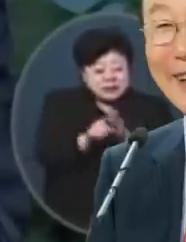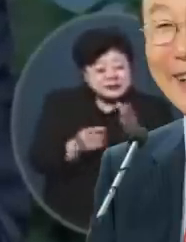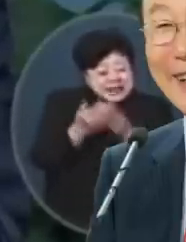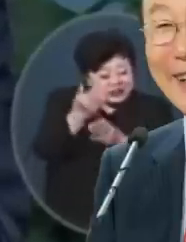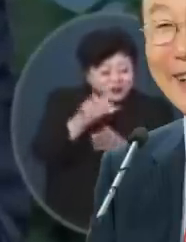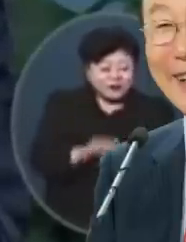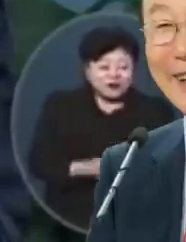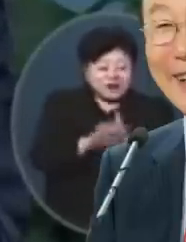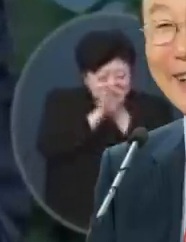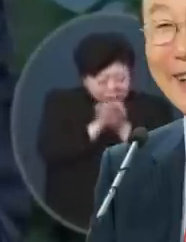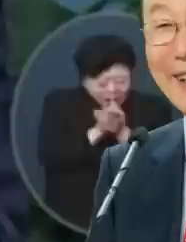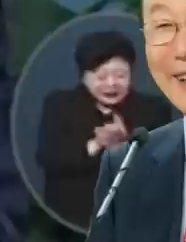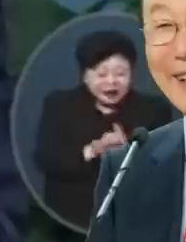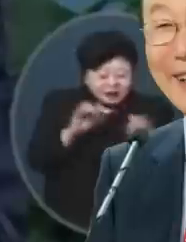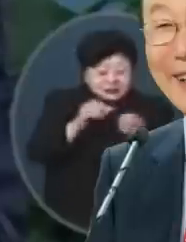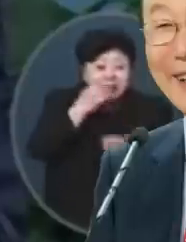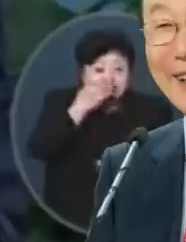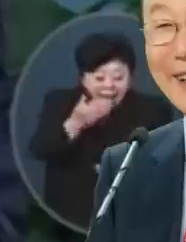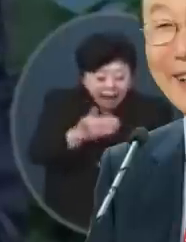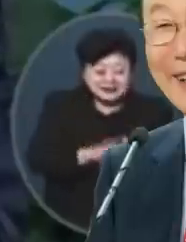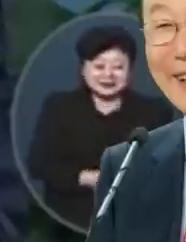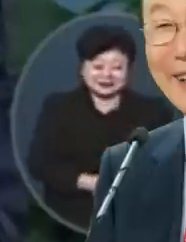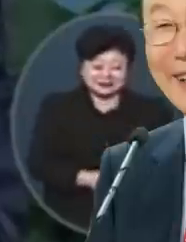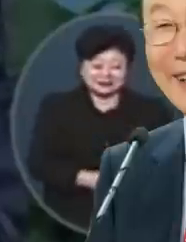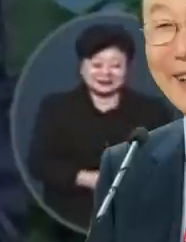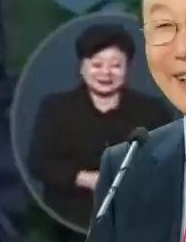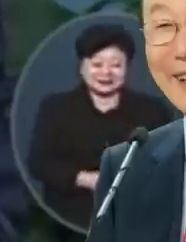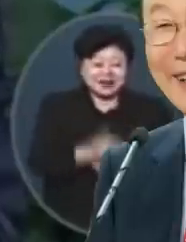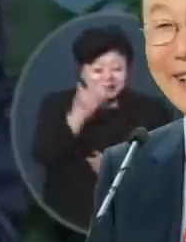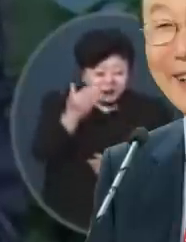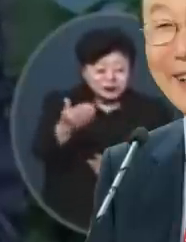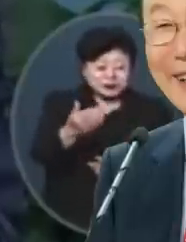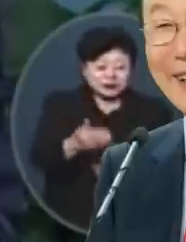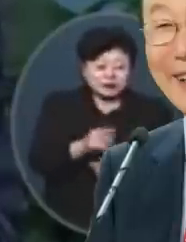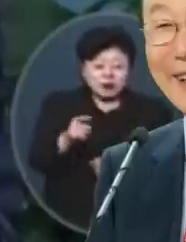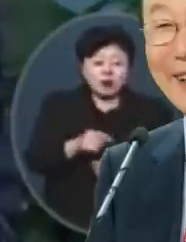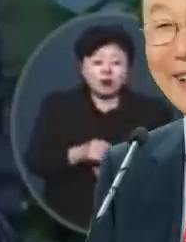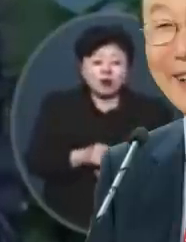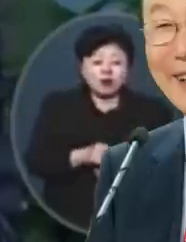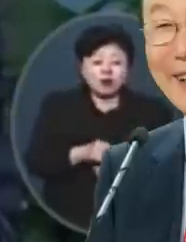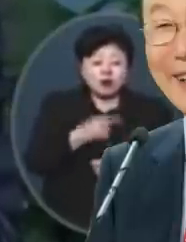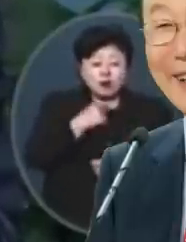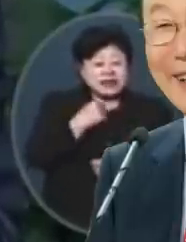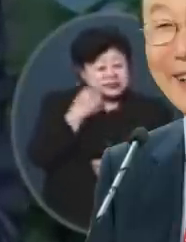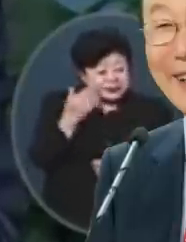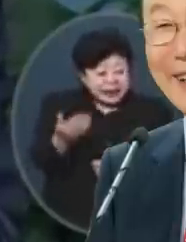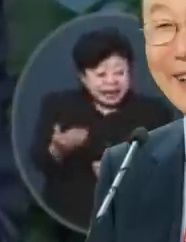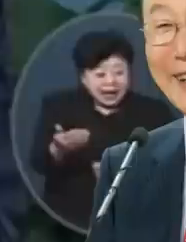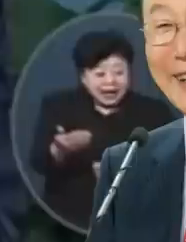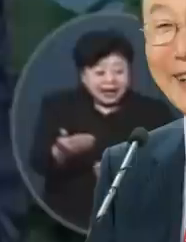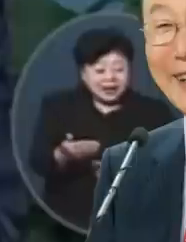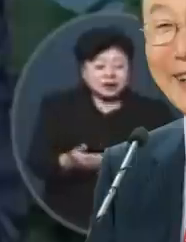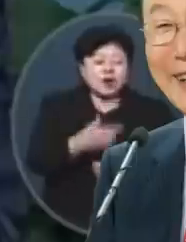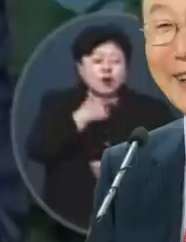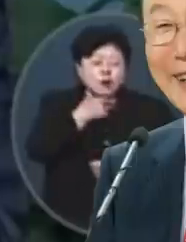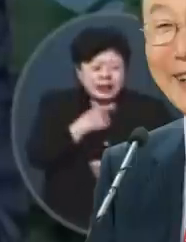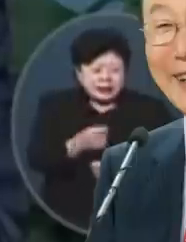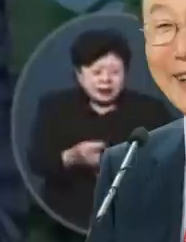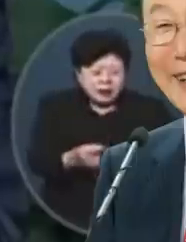생겨나고 기도하자 응답받은 것입니다. 여러분 오늘 무엇을 바라시는 것입니까? 여러분이 바라는